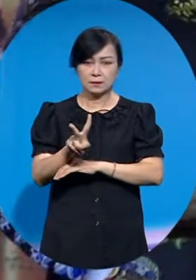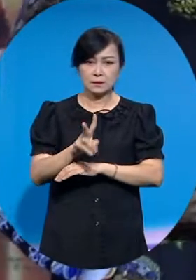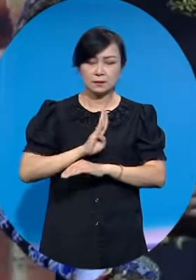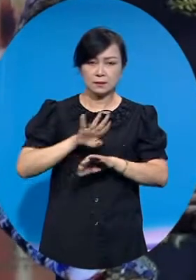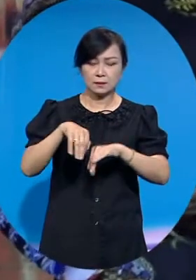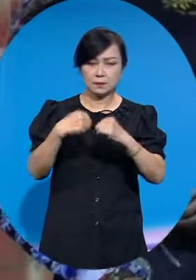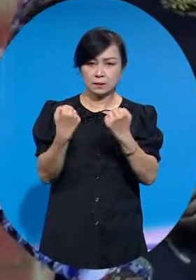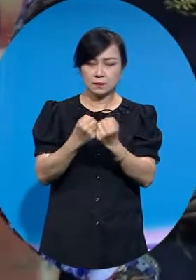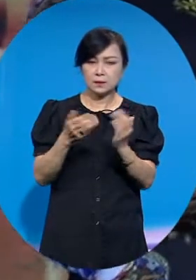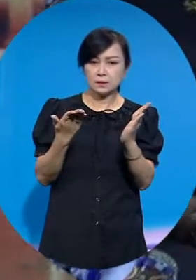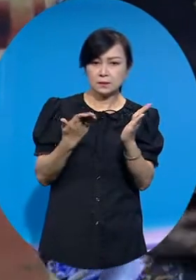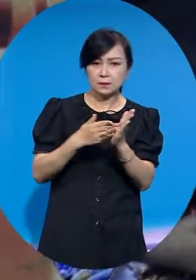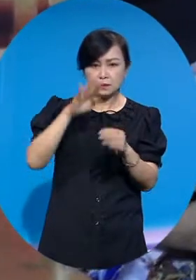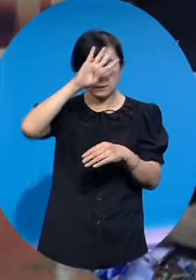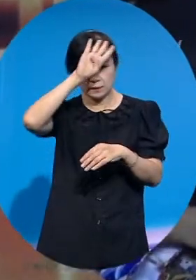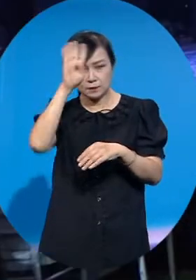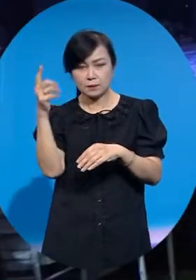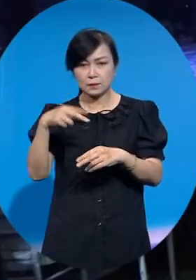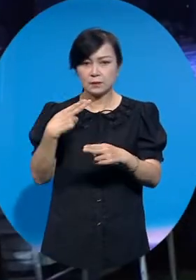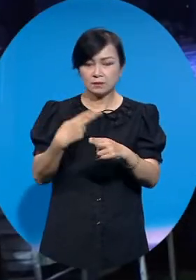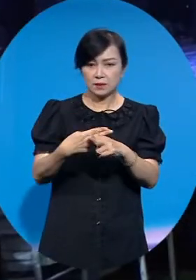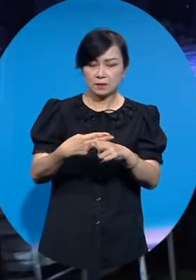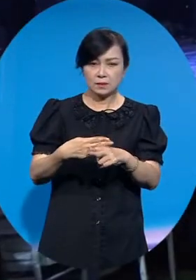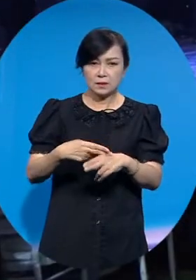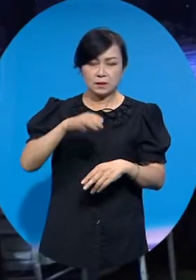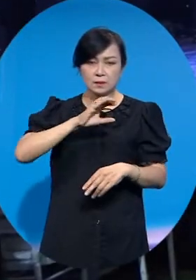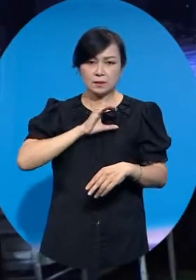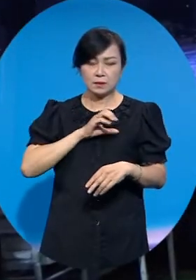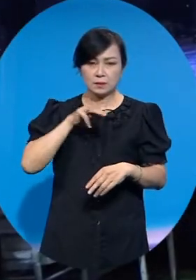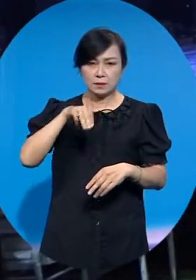Ban tổ chức chương trình đã giới thiệu chiếc phương miện đến từ thương hiệu trang sức cao cấp Ngọc Châu Âu.